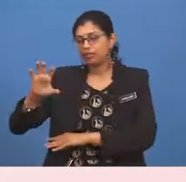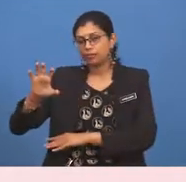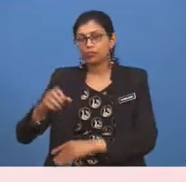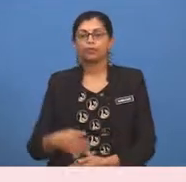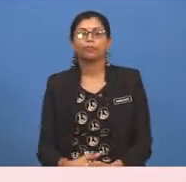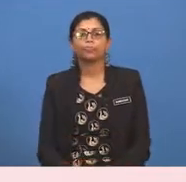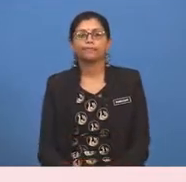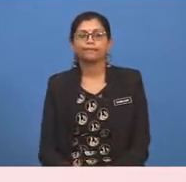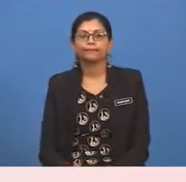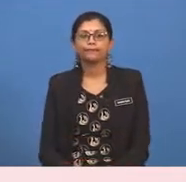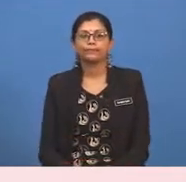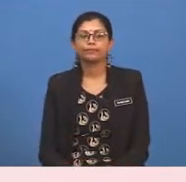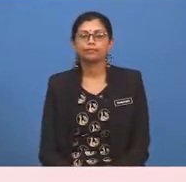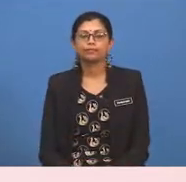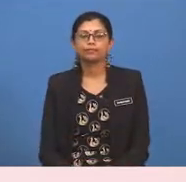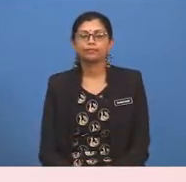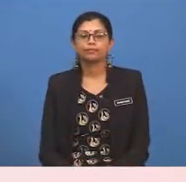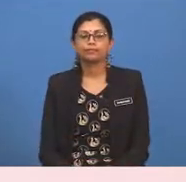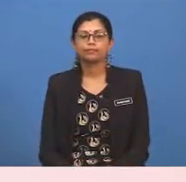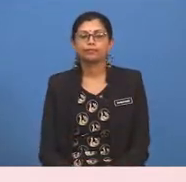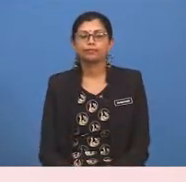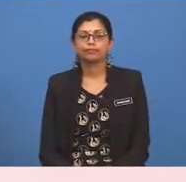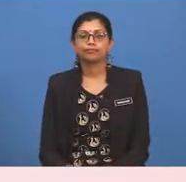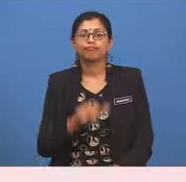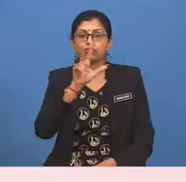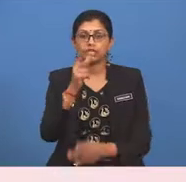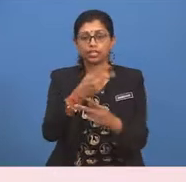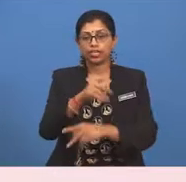50% darab dengan 3.